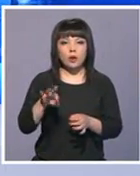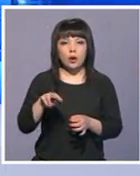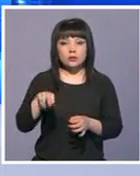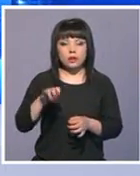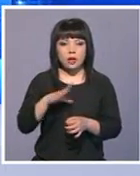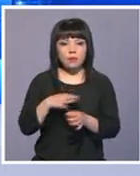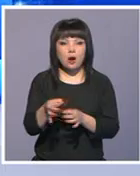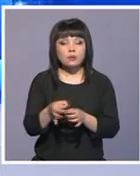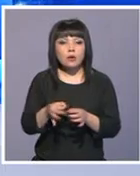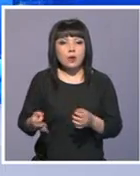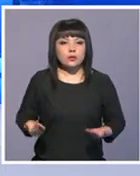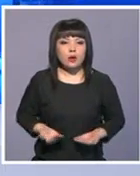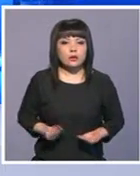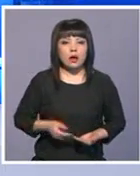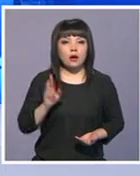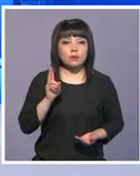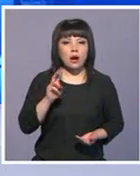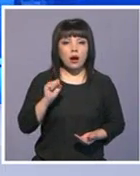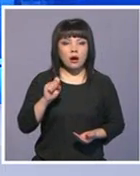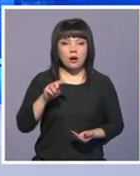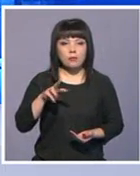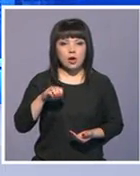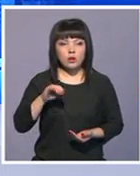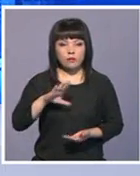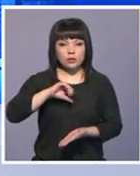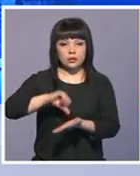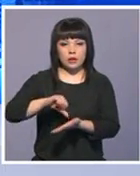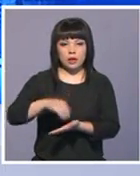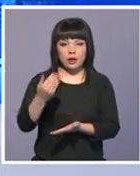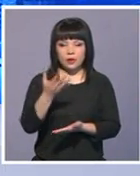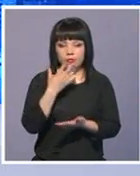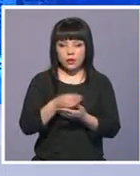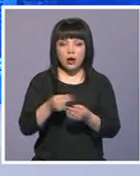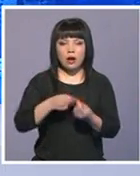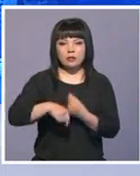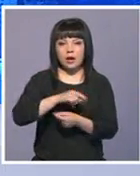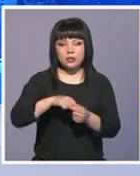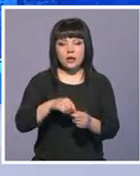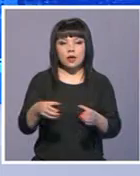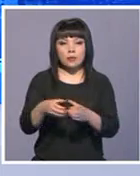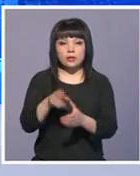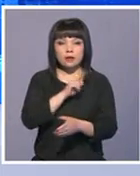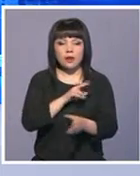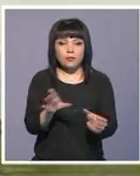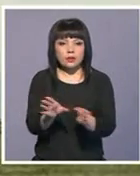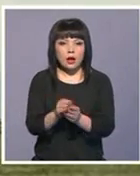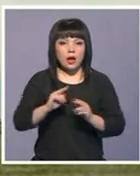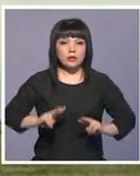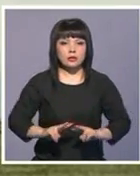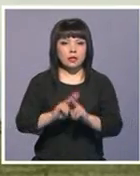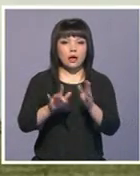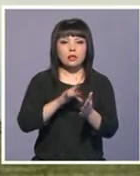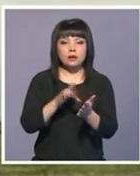осы ауданның тұрғыны Қабдығалым Ахметов. Бұл туралы қаржы полициясы департаментінің бүгінгі брифингінде айтылды. Екеуі бірігіп Астана